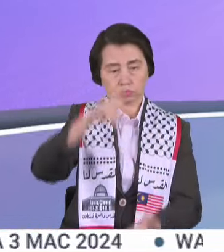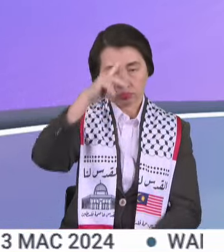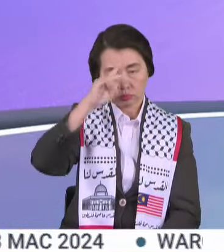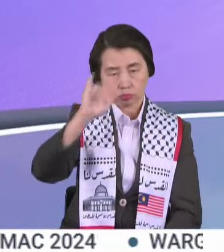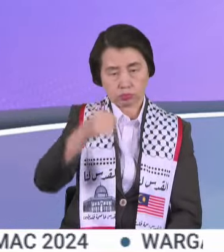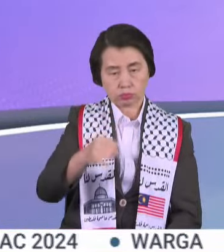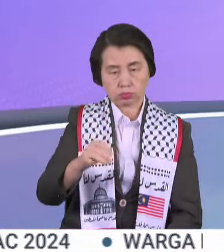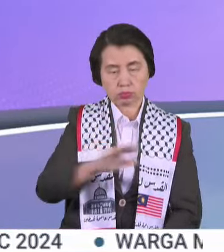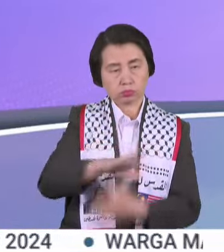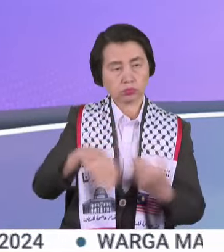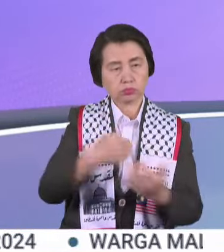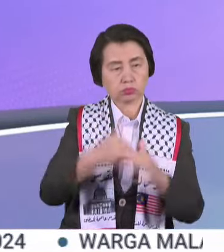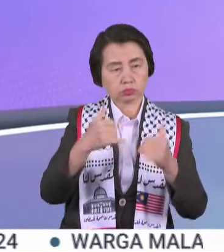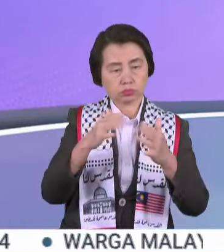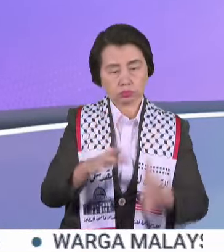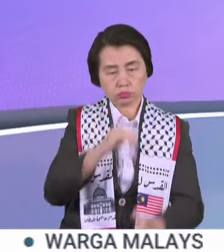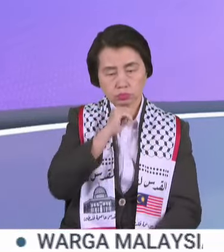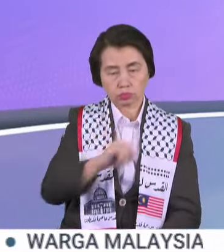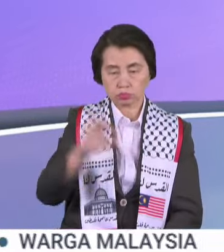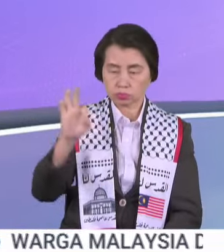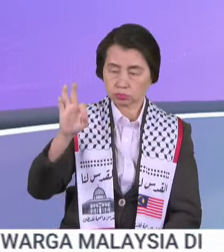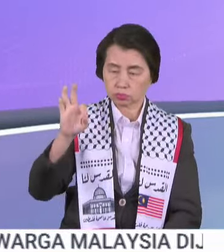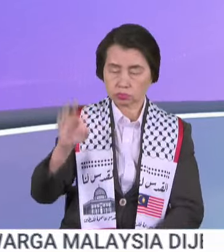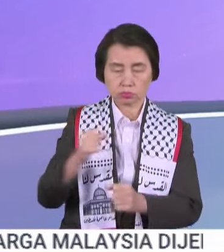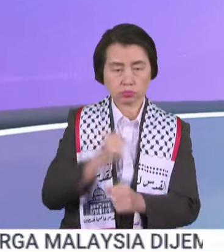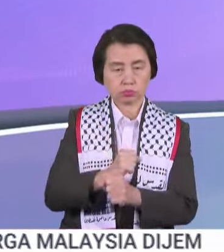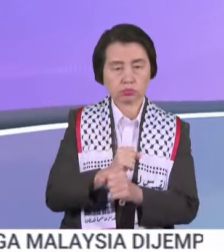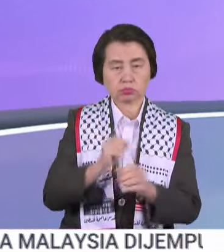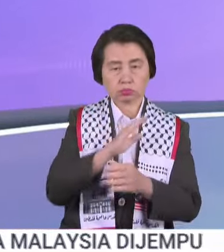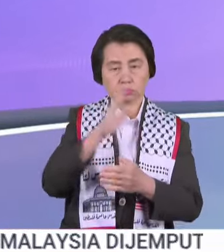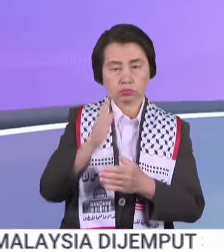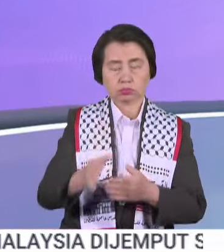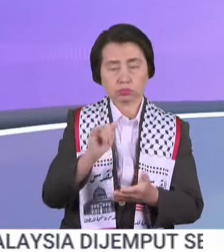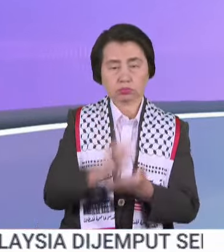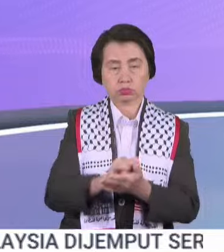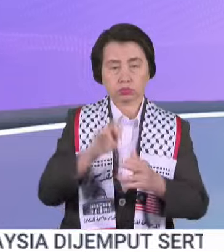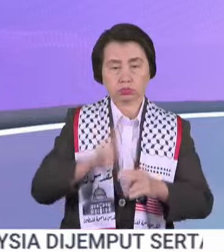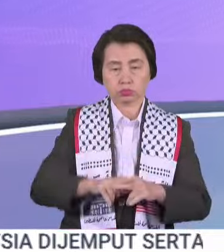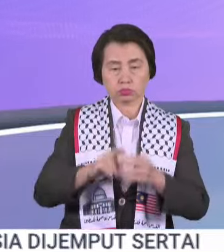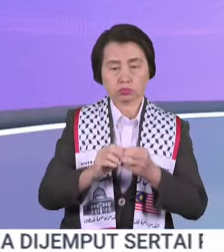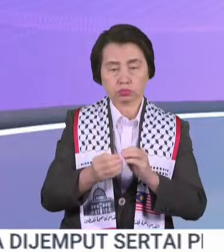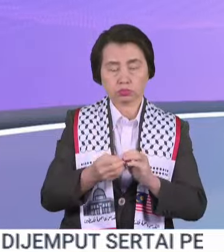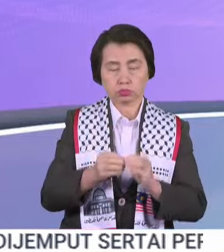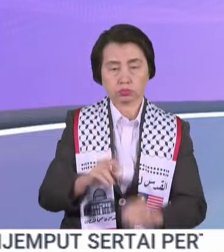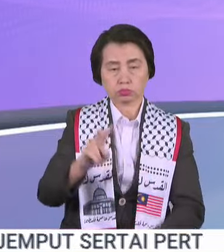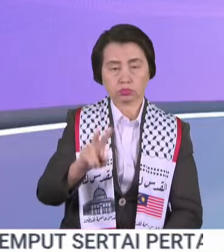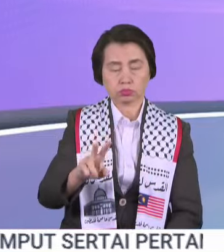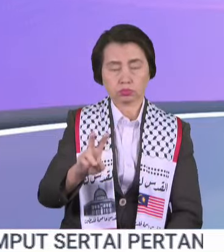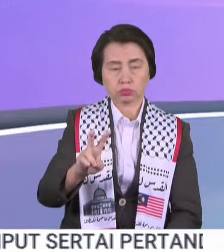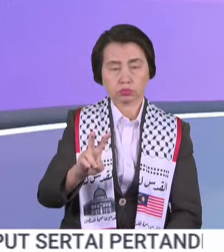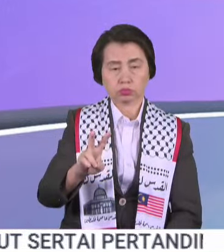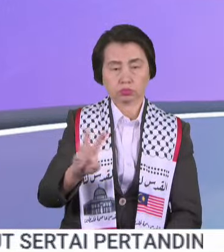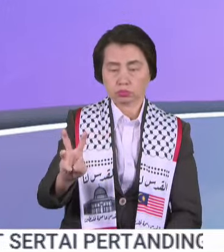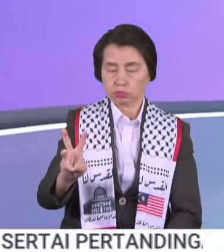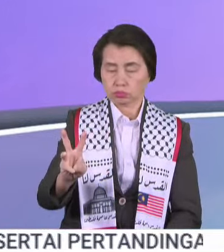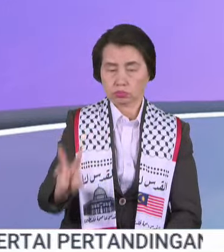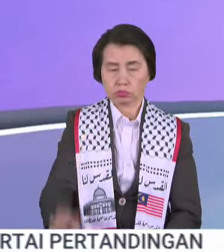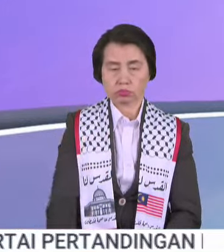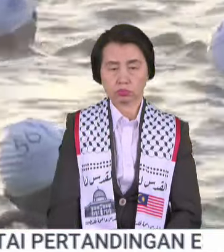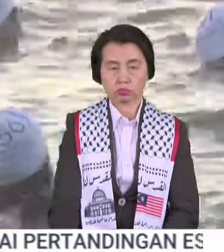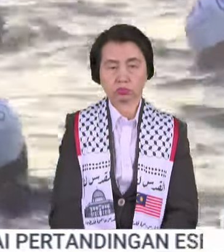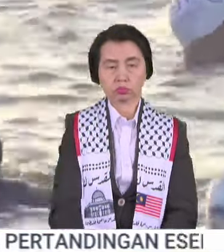Secara keseluruhan, atlet berusia 19 itu menamatkan aksi di kedudukan ke-26.